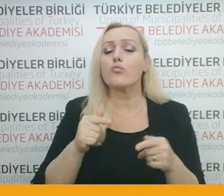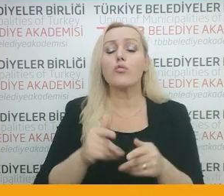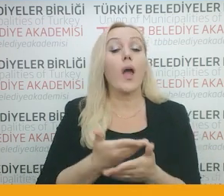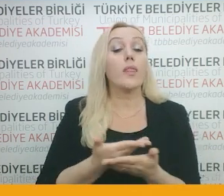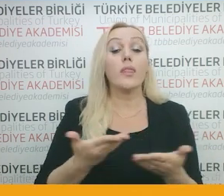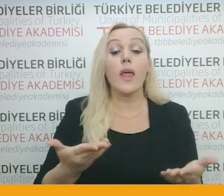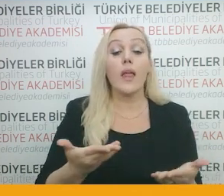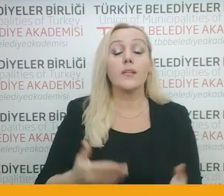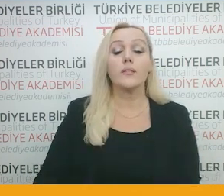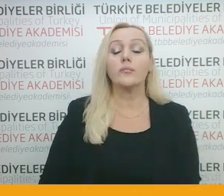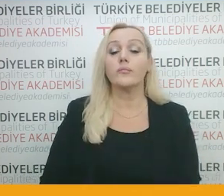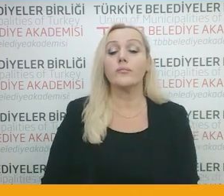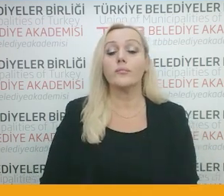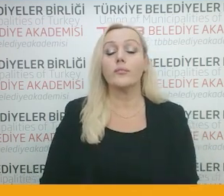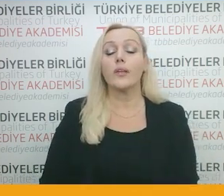davranışlar bunlar?